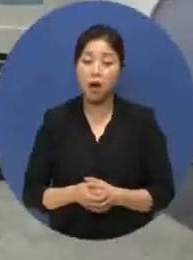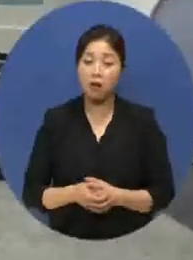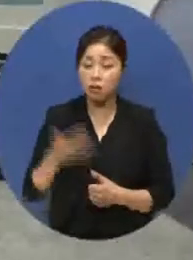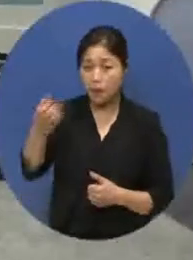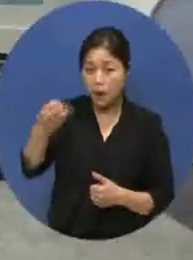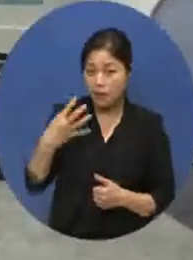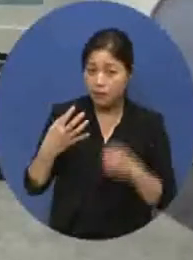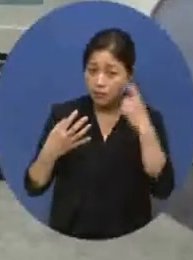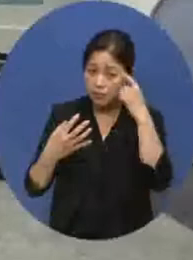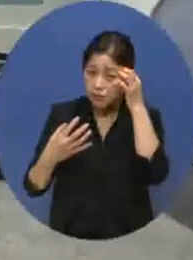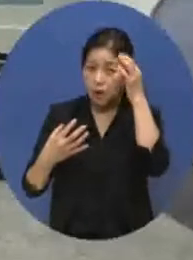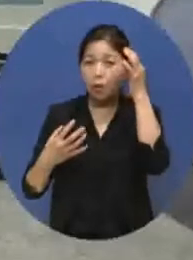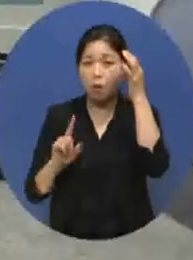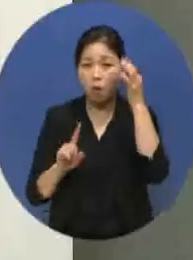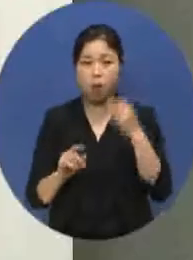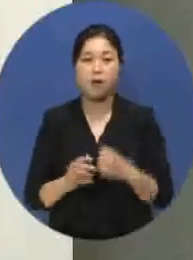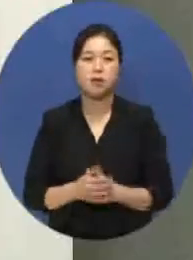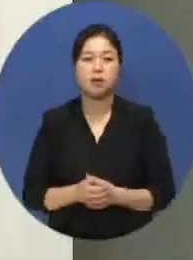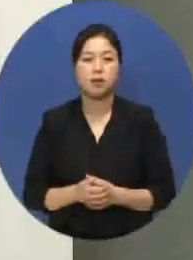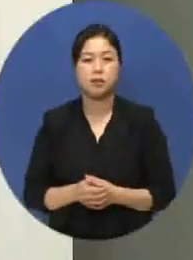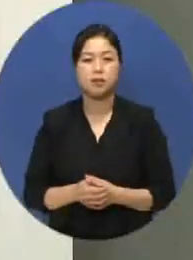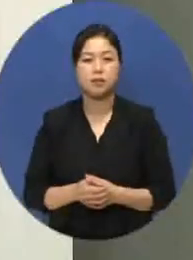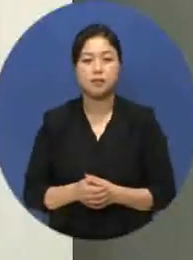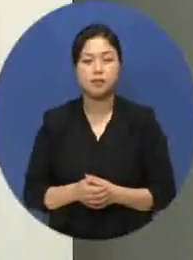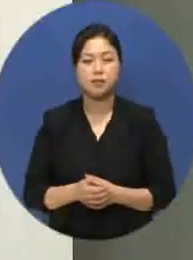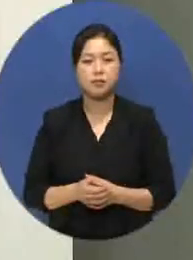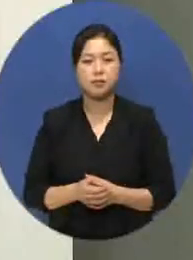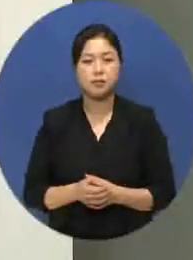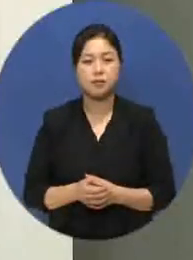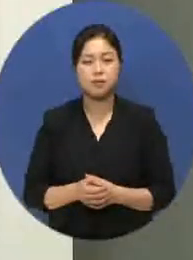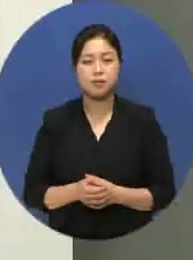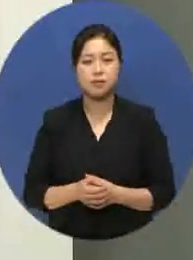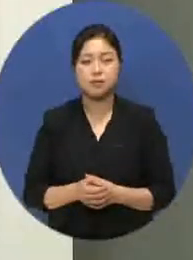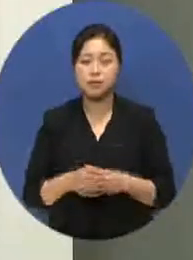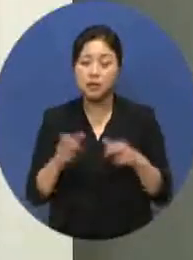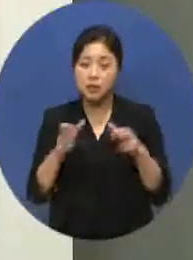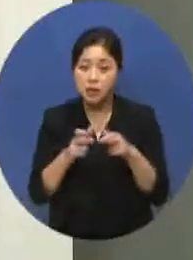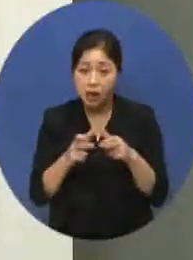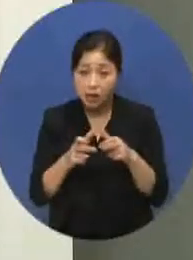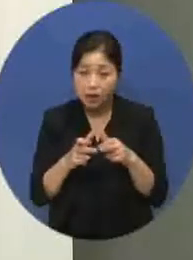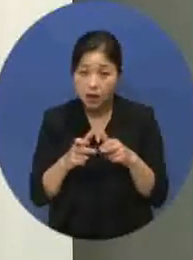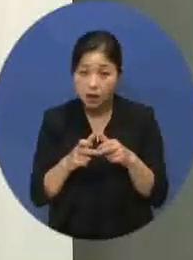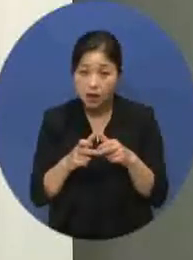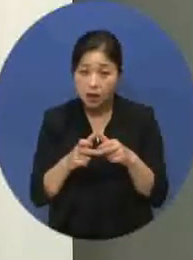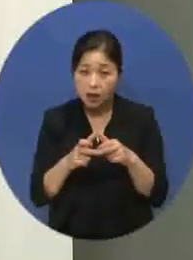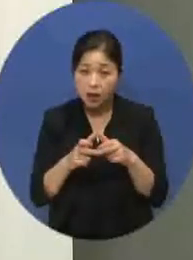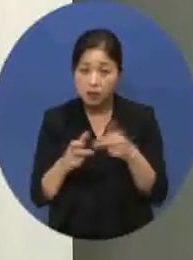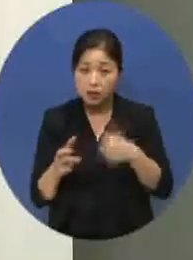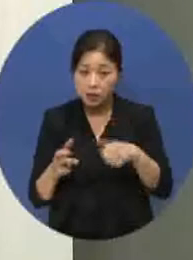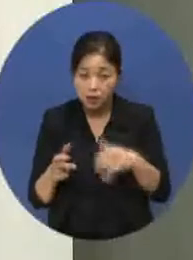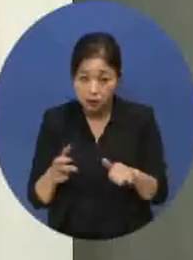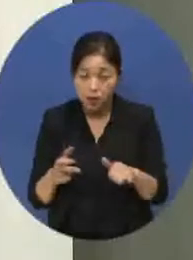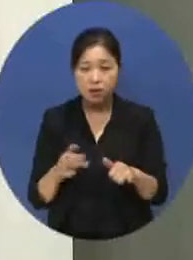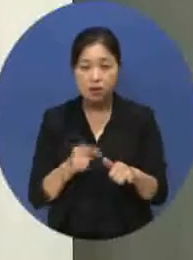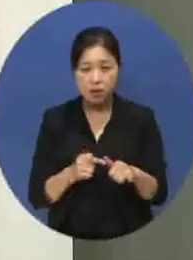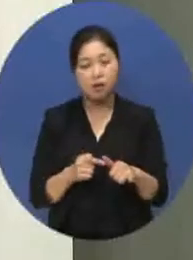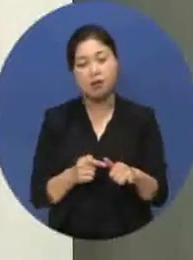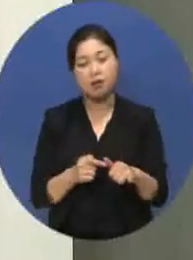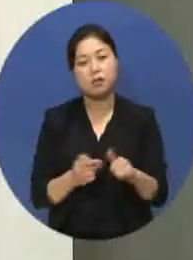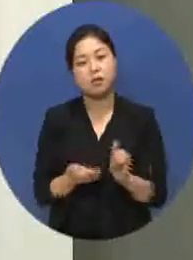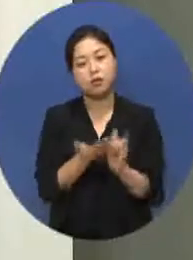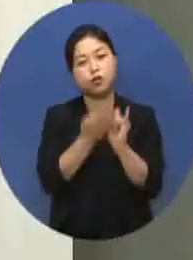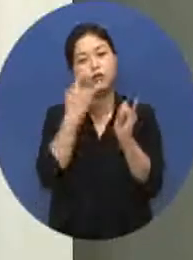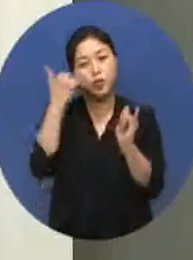생각이 나는데 예. 그 장애를 가지고 있는 자녀를 예. 키우고 있는 부모님들은 예.